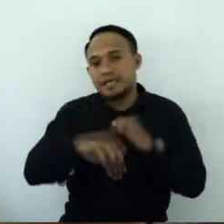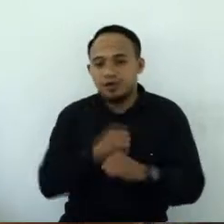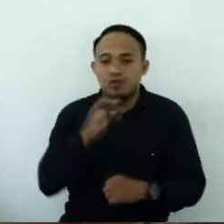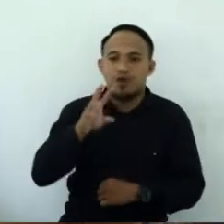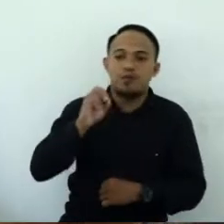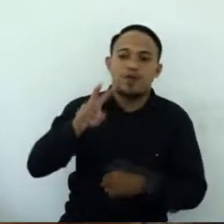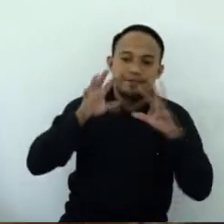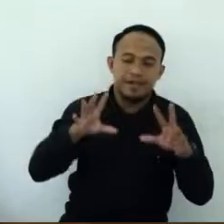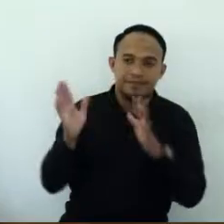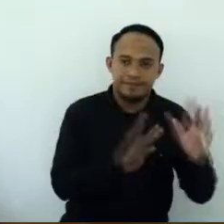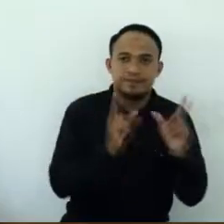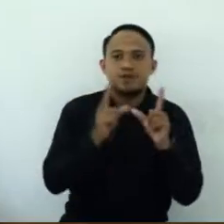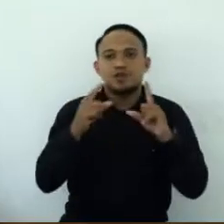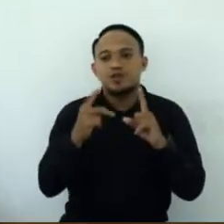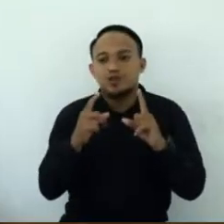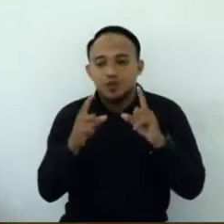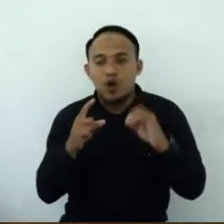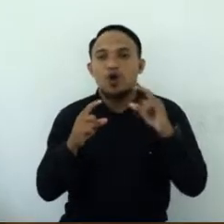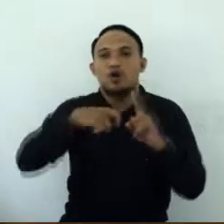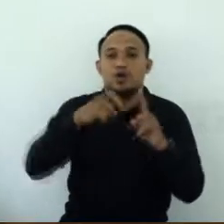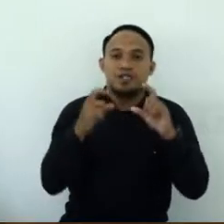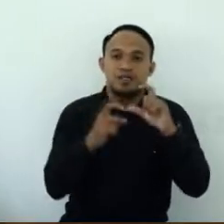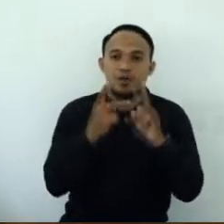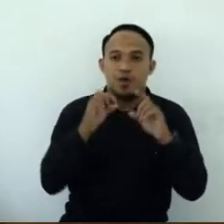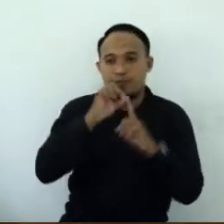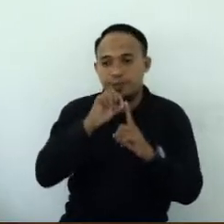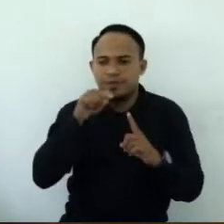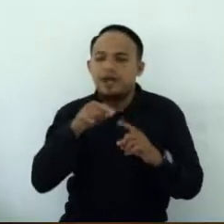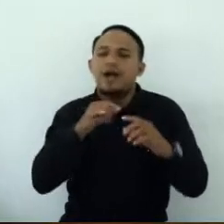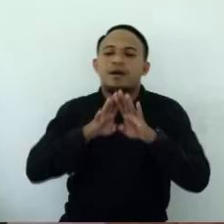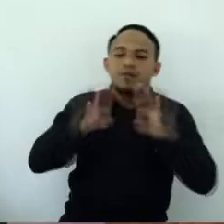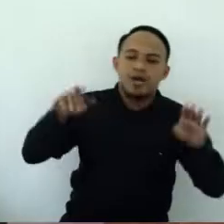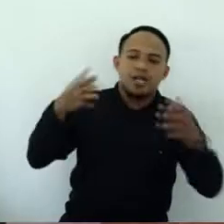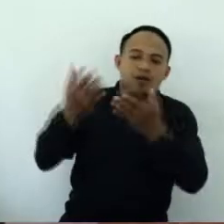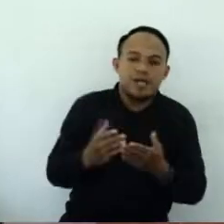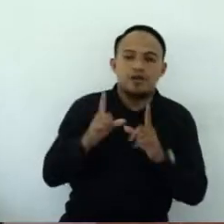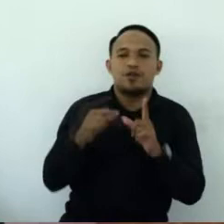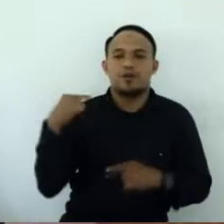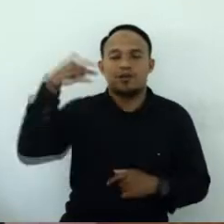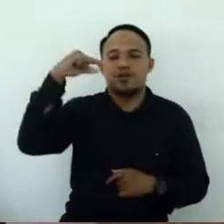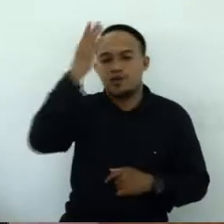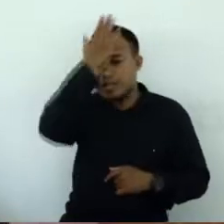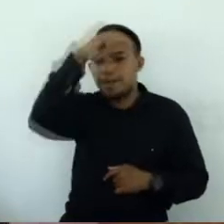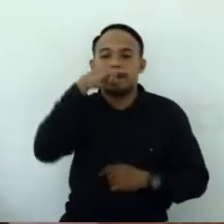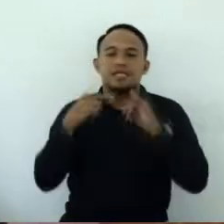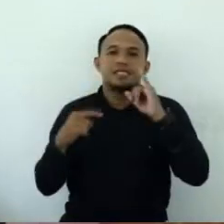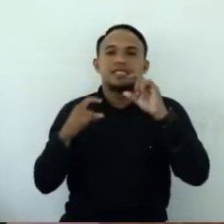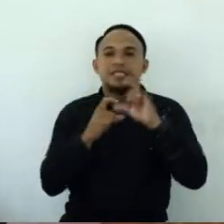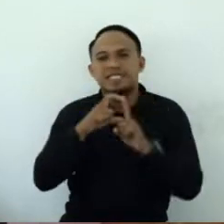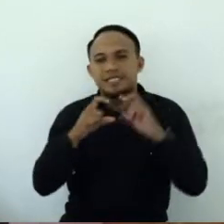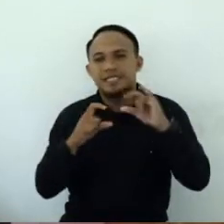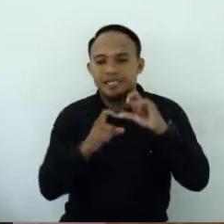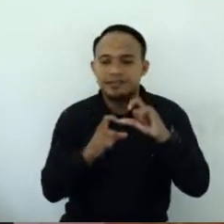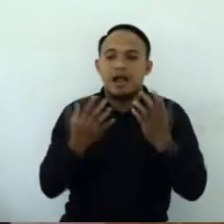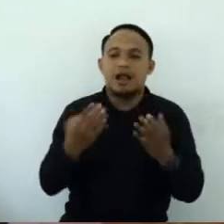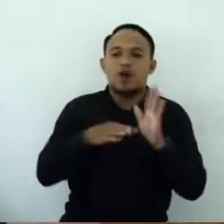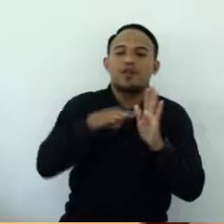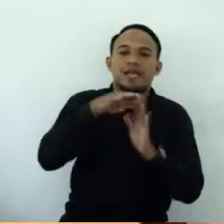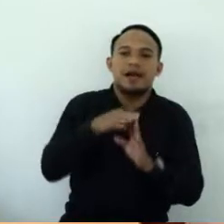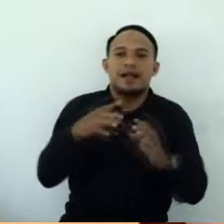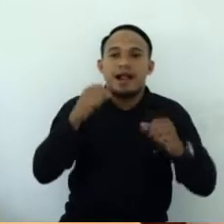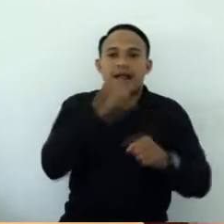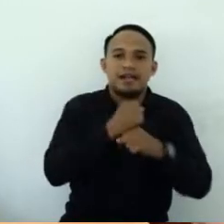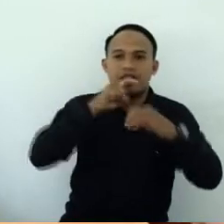Nasional ke-20 2 tahun 2028 workshop yang dibuka oleh wakil gubernur